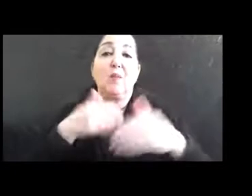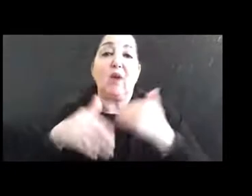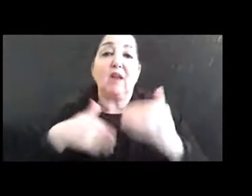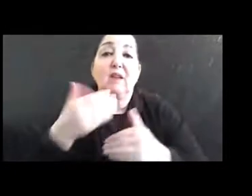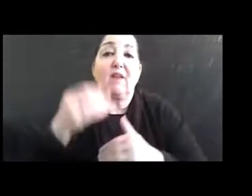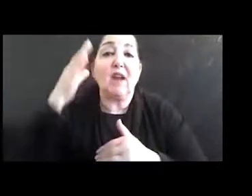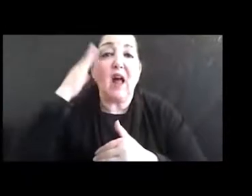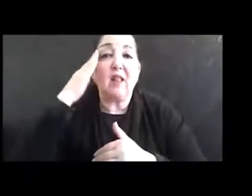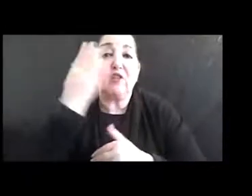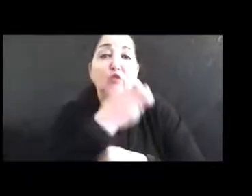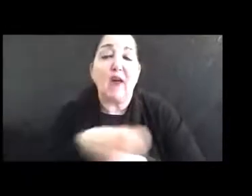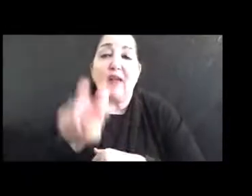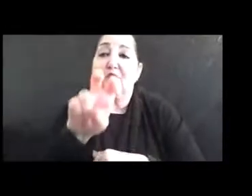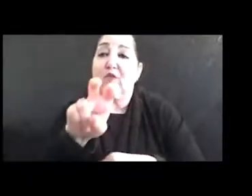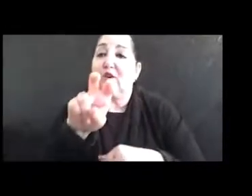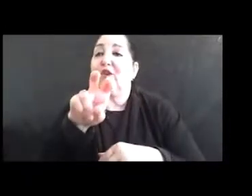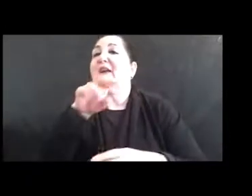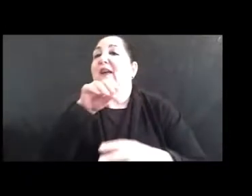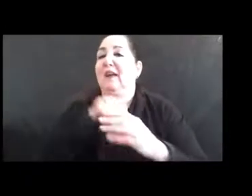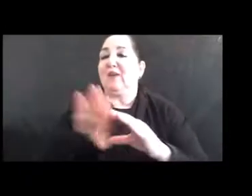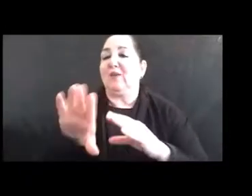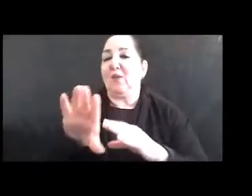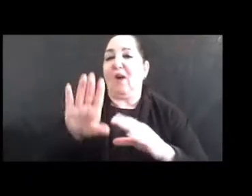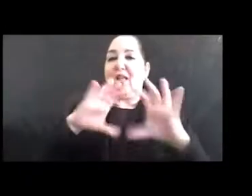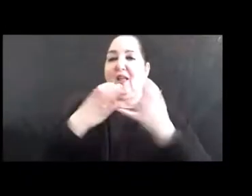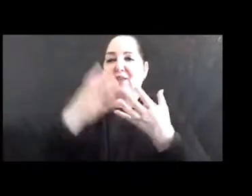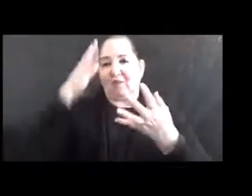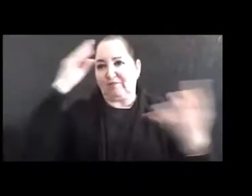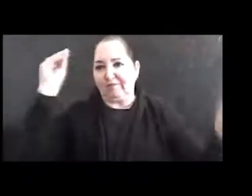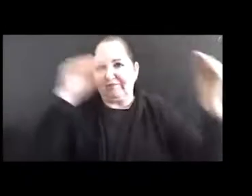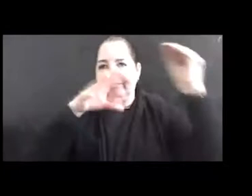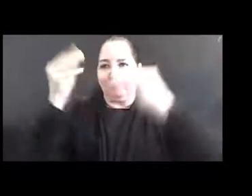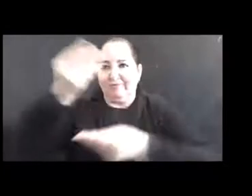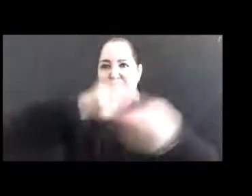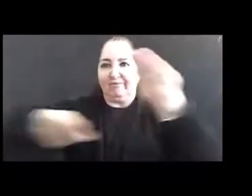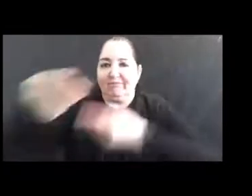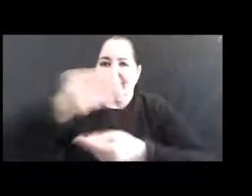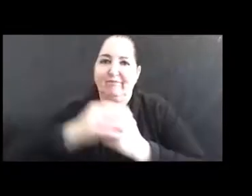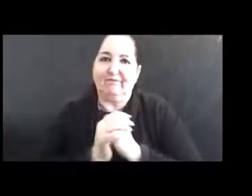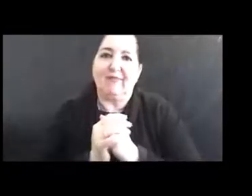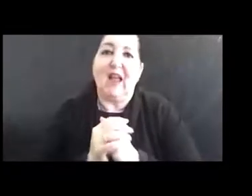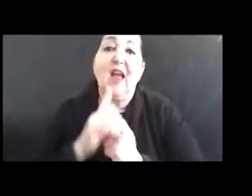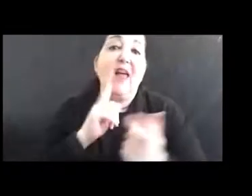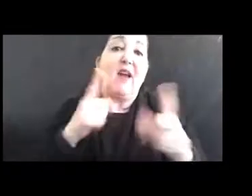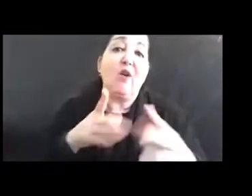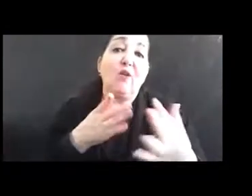bagaimana proses transfer pengetahuan terjadi di kolektifmu? Transfer pengetahuan itu terjadi